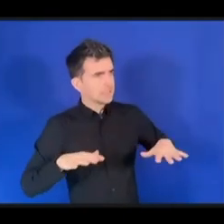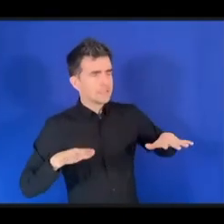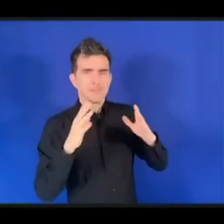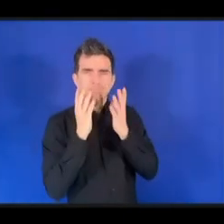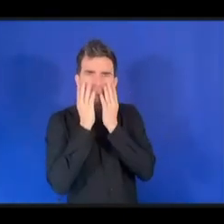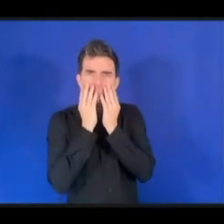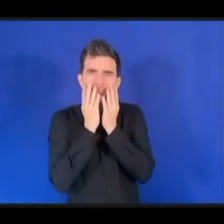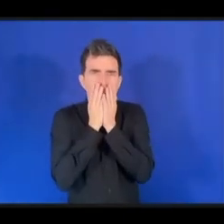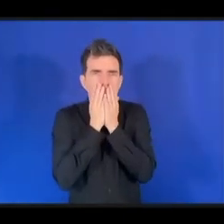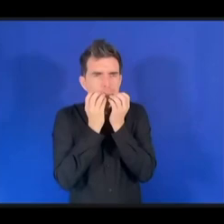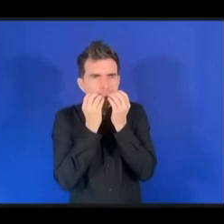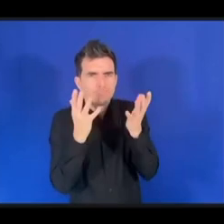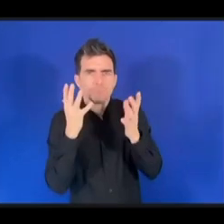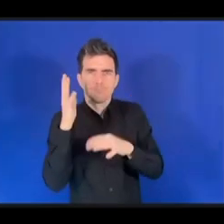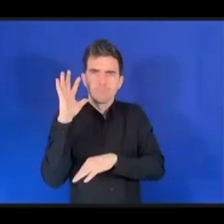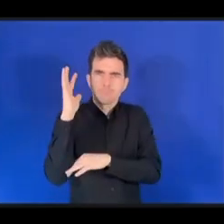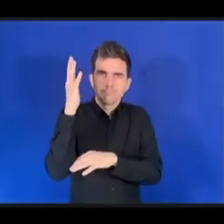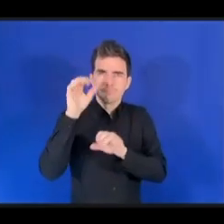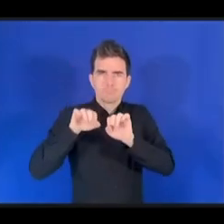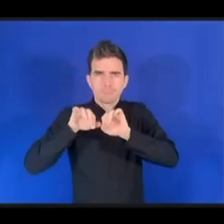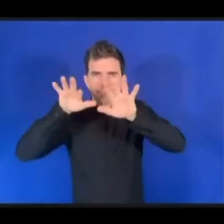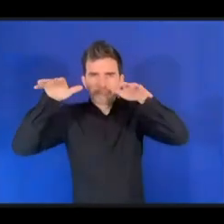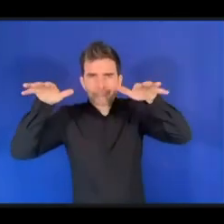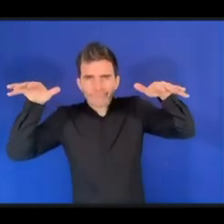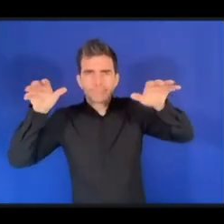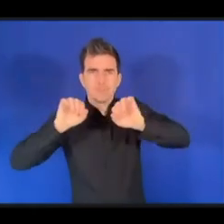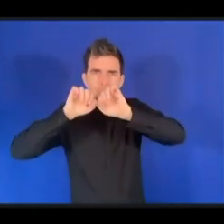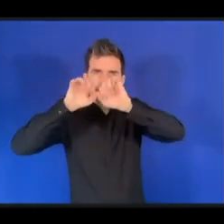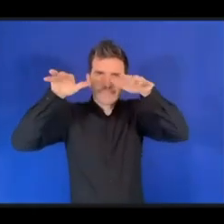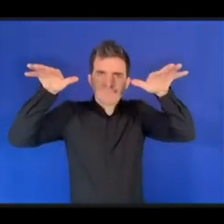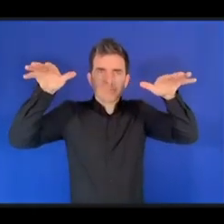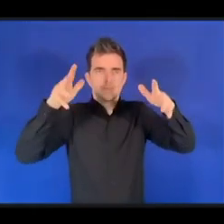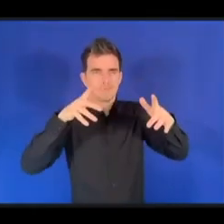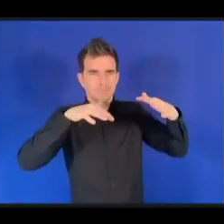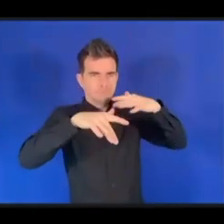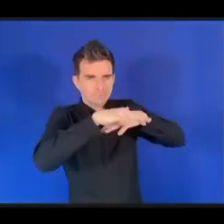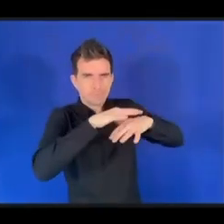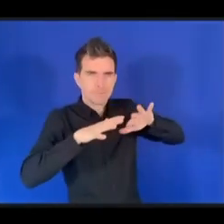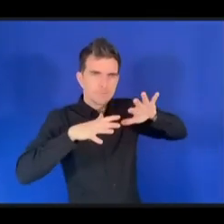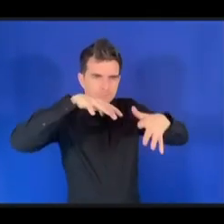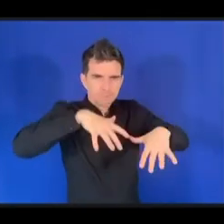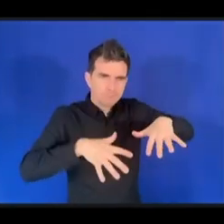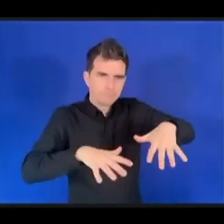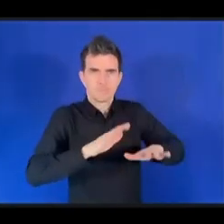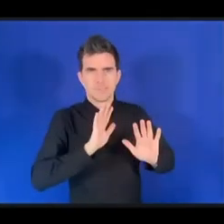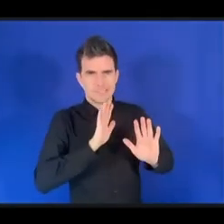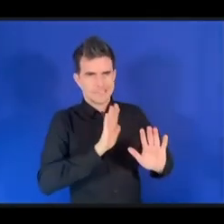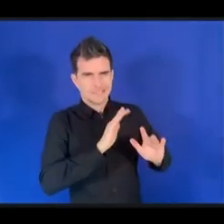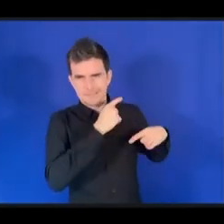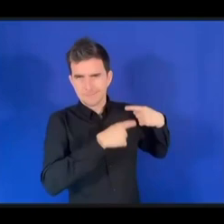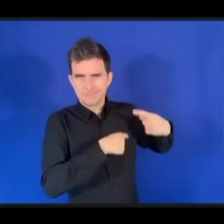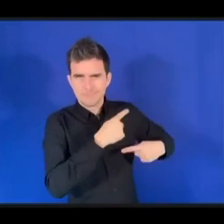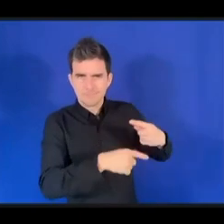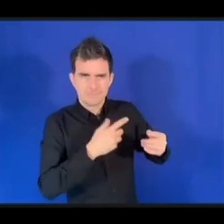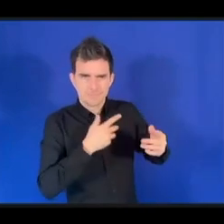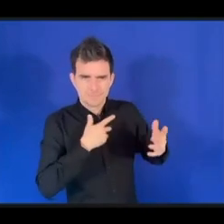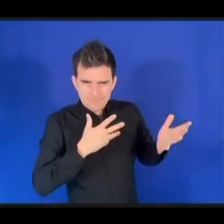やはり直接これは見ていただくことが素晴らしいと思います